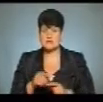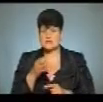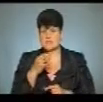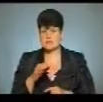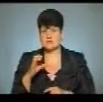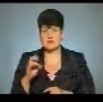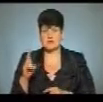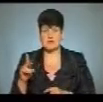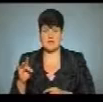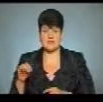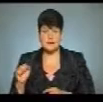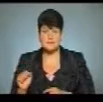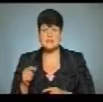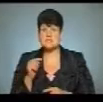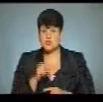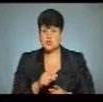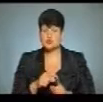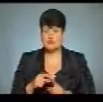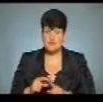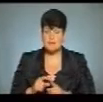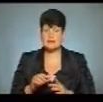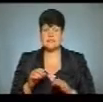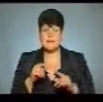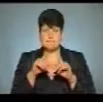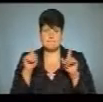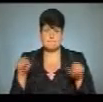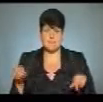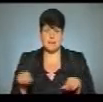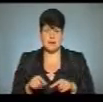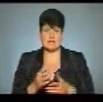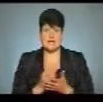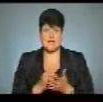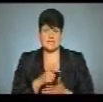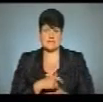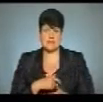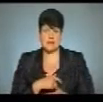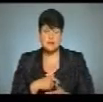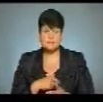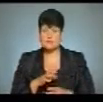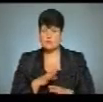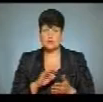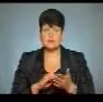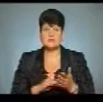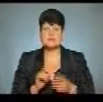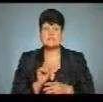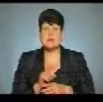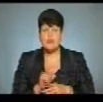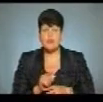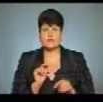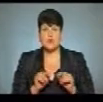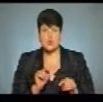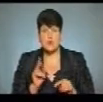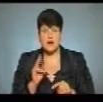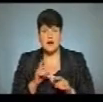Сергій Крета. За його словами, на плакатах кандидатів у депутати не було вказано відомостей про замовника, друкарню та